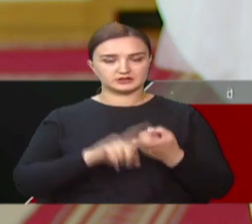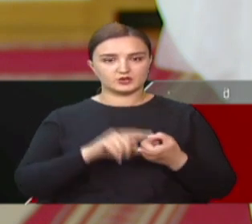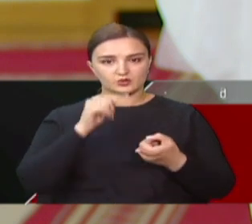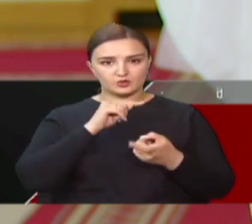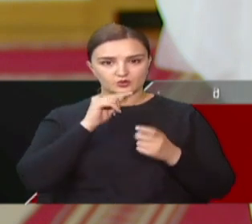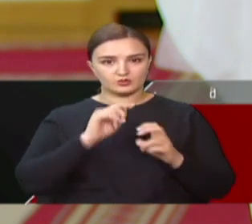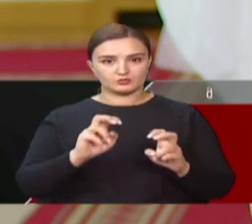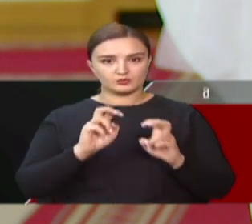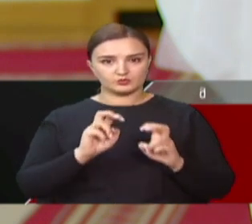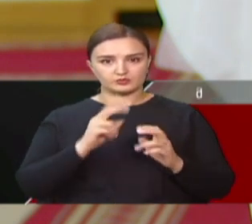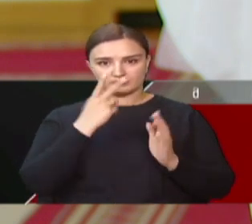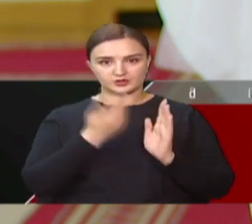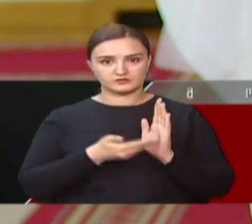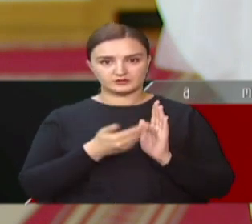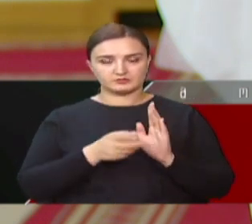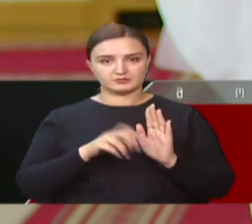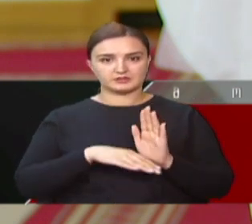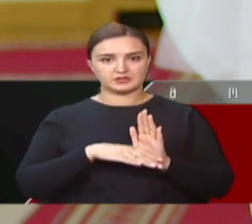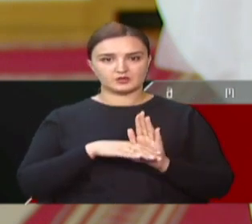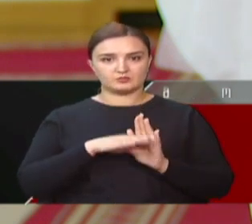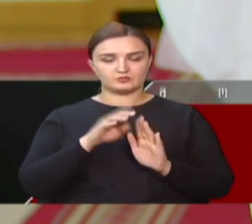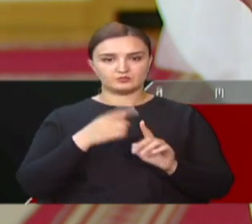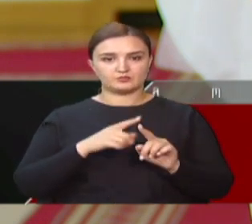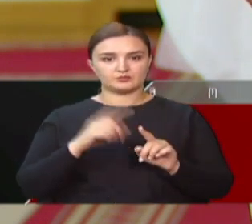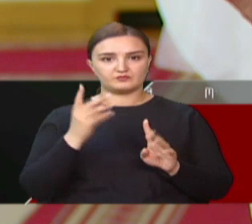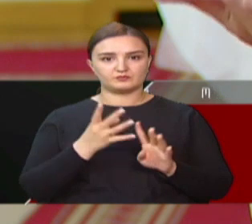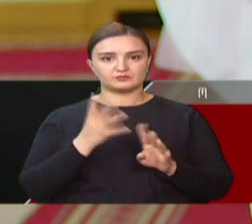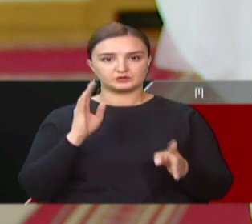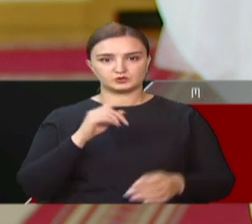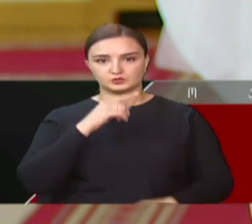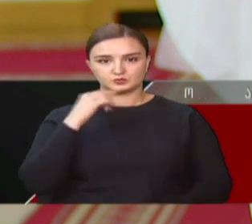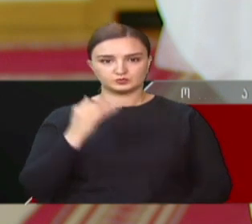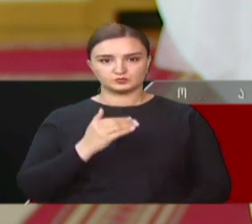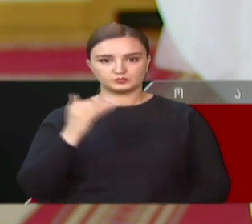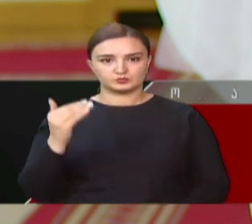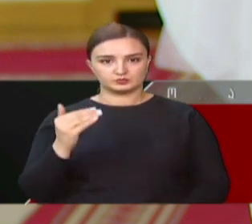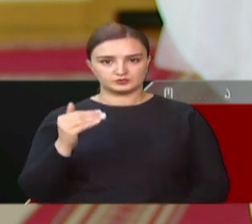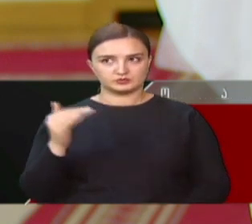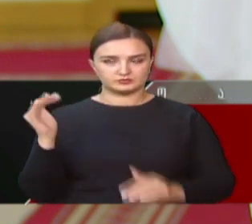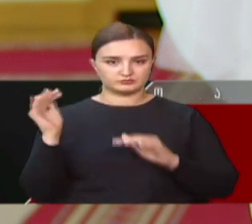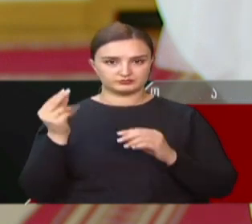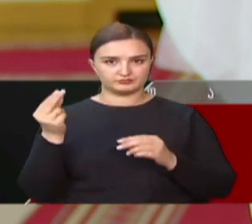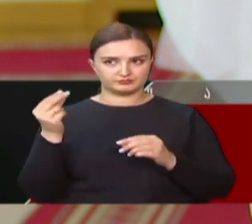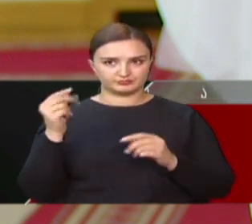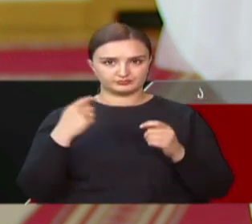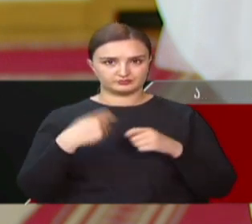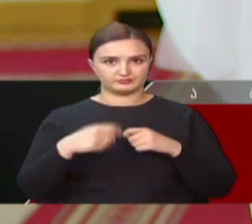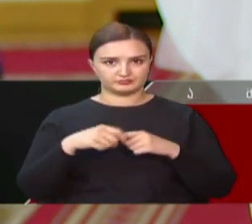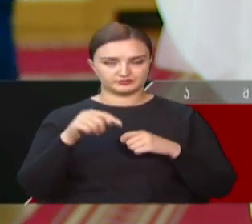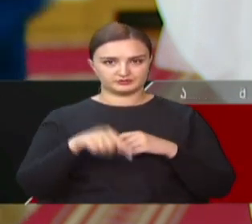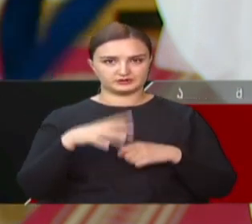ეკონომიკური მაჩვენებლების გაუმჯობესება, ეს არის პირველ რიგში რუსული კაპიტალის შემოდინებაზე საქართველოში.